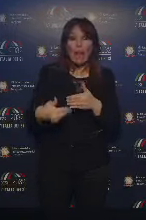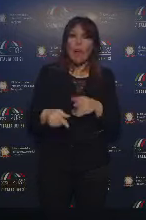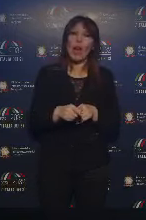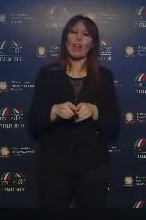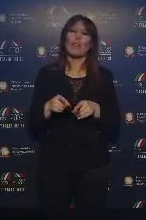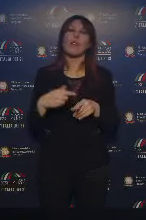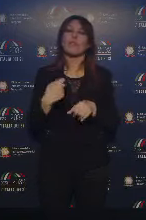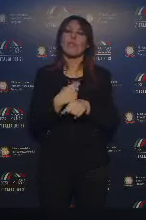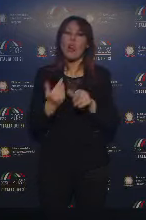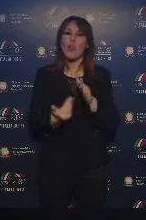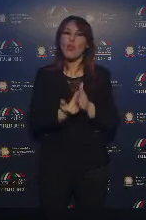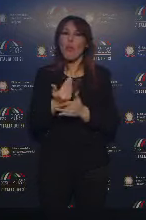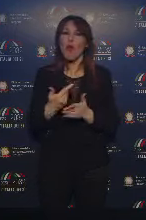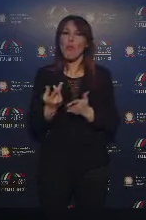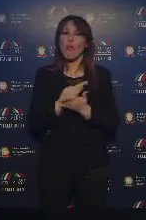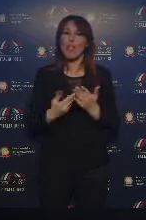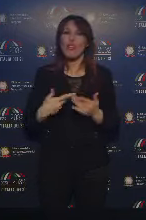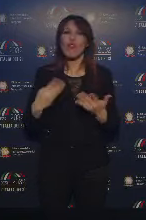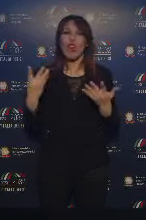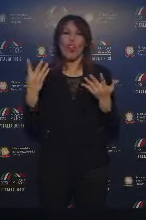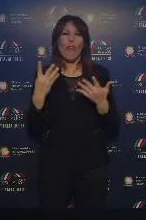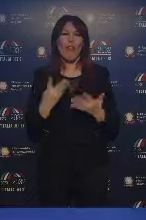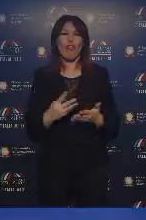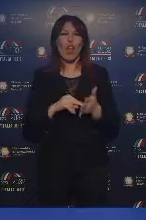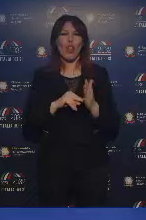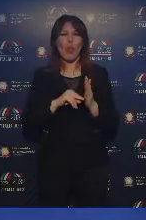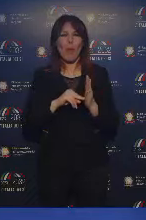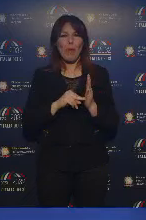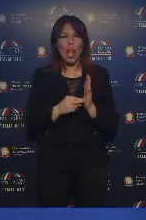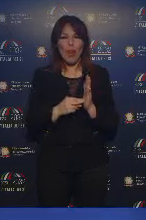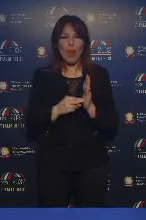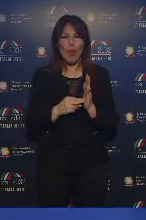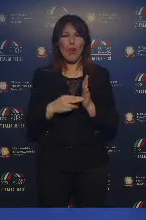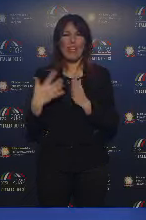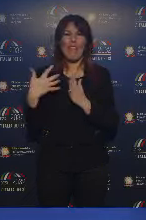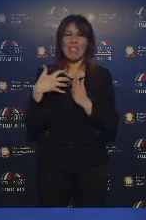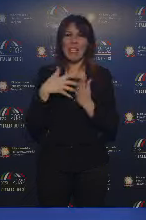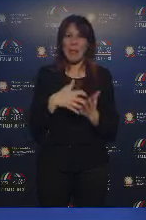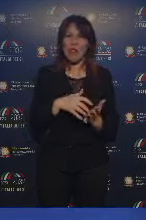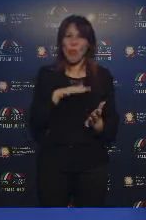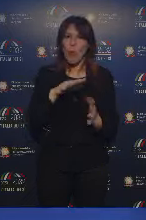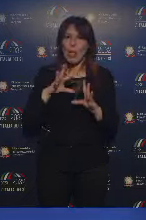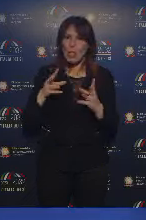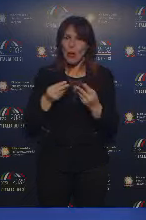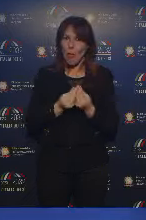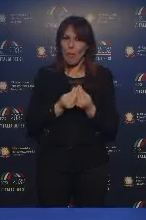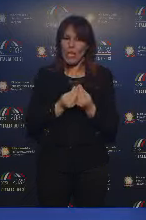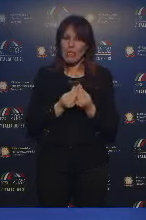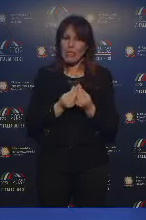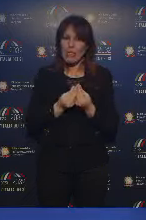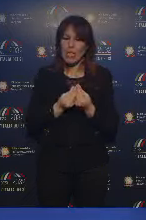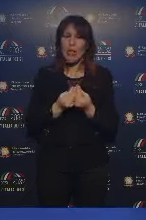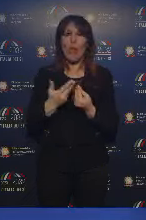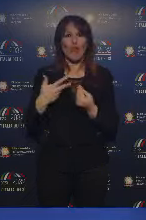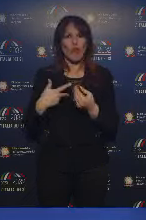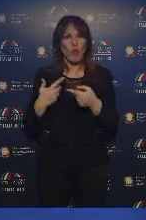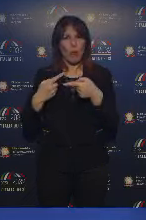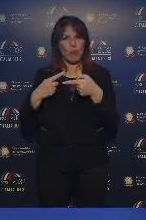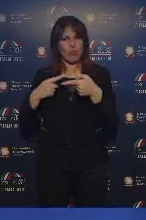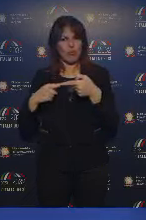progettazione per quasi 900 milioni di investimento complessivo e poi ho messo sotto abbiamo